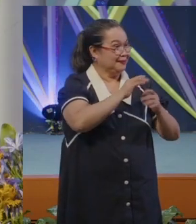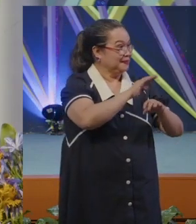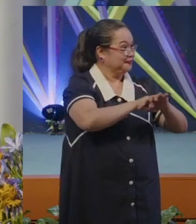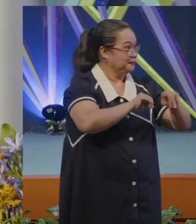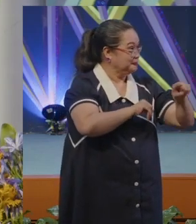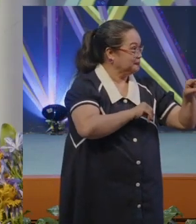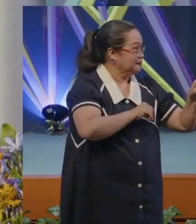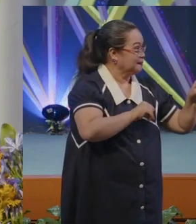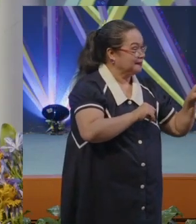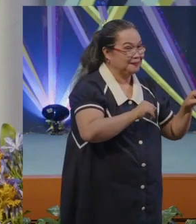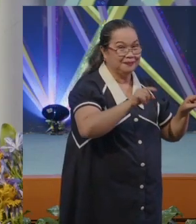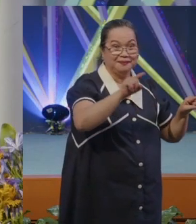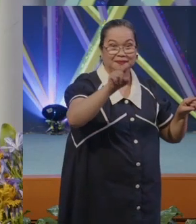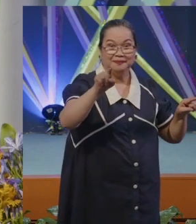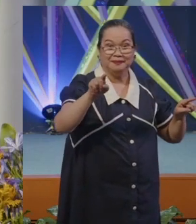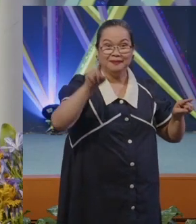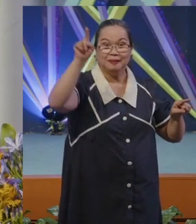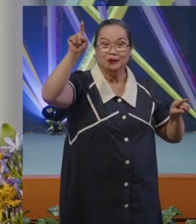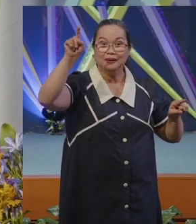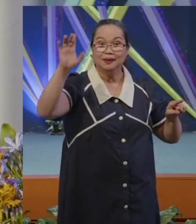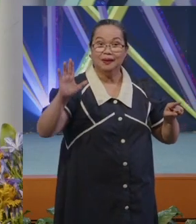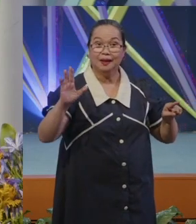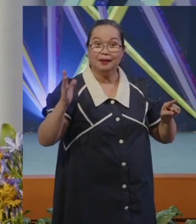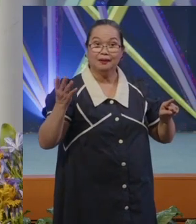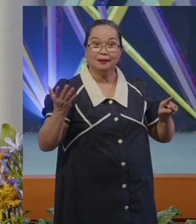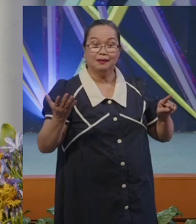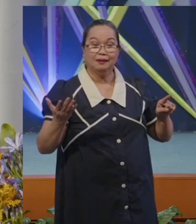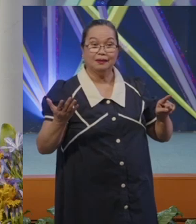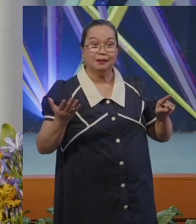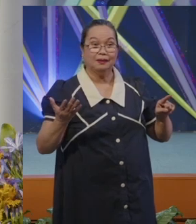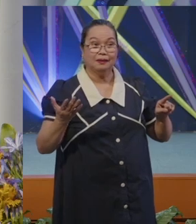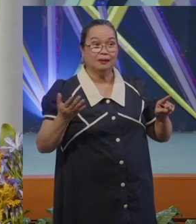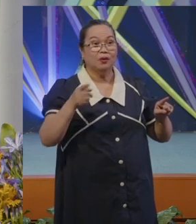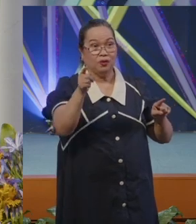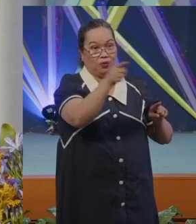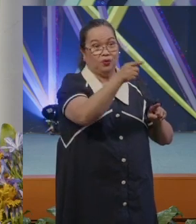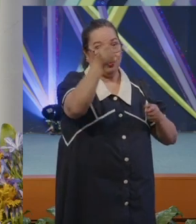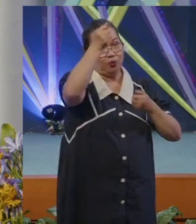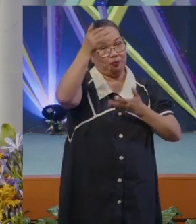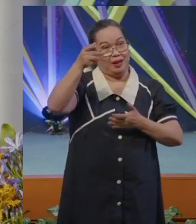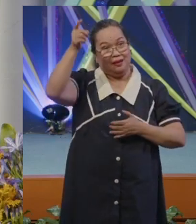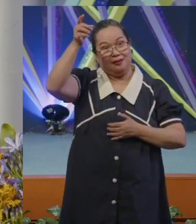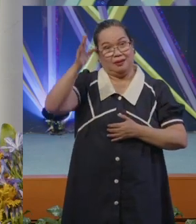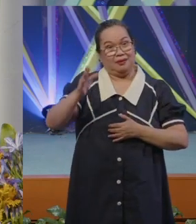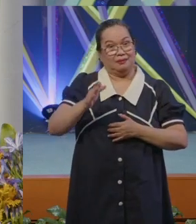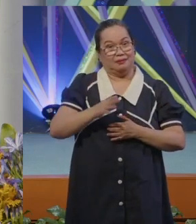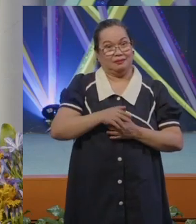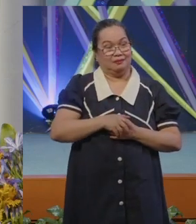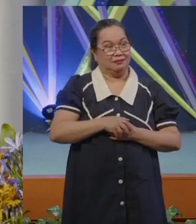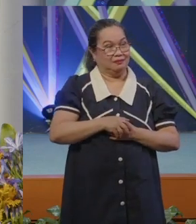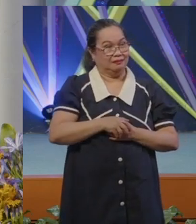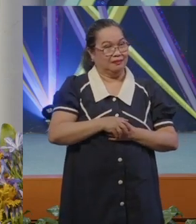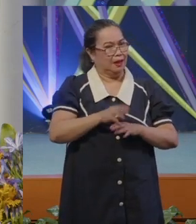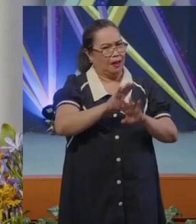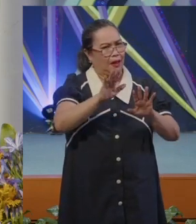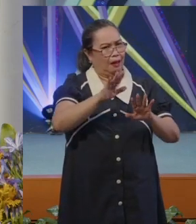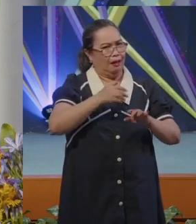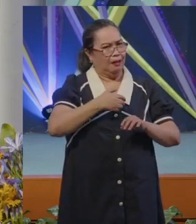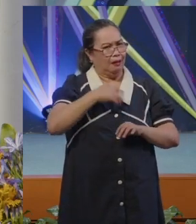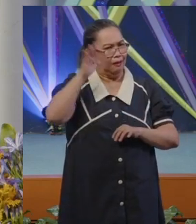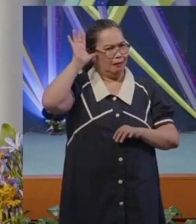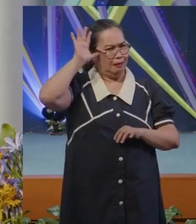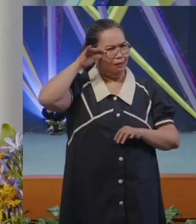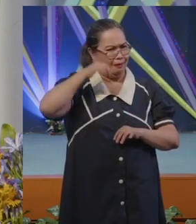ngayon ng Panginoon na sumunod na sa Kanya. Huwag na maging rebelde.